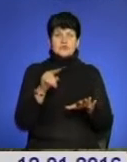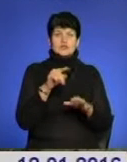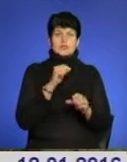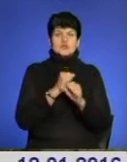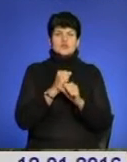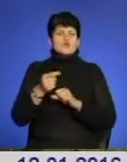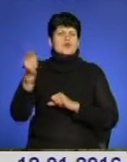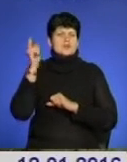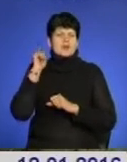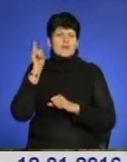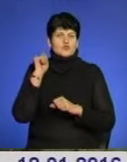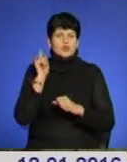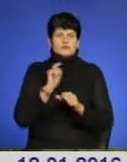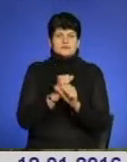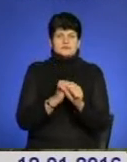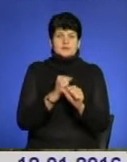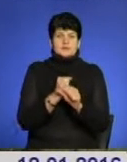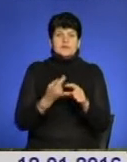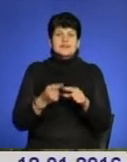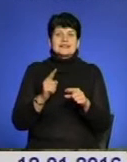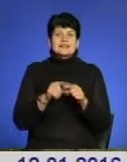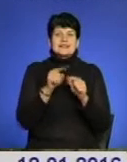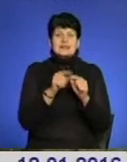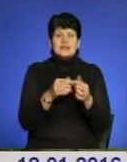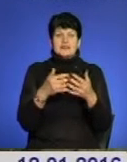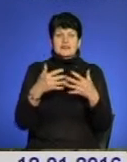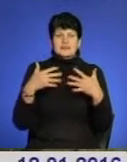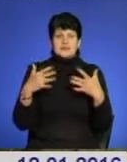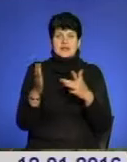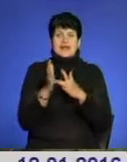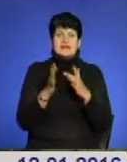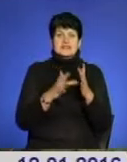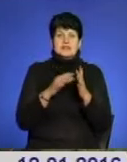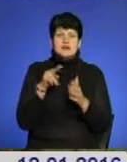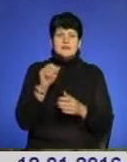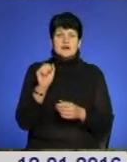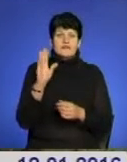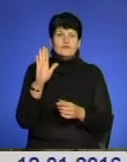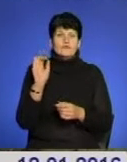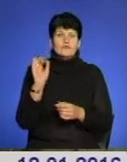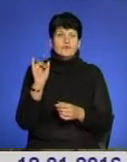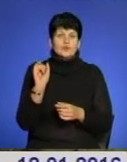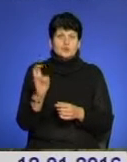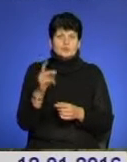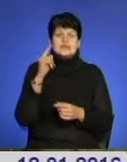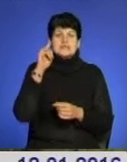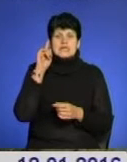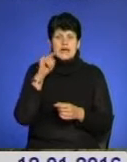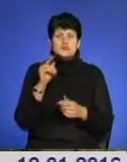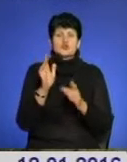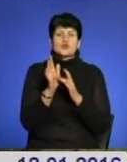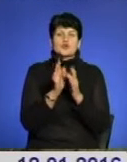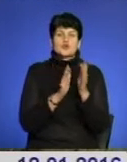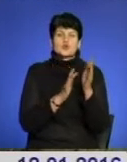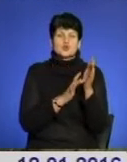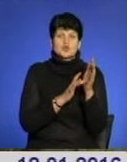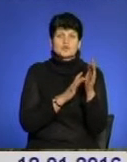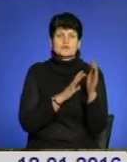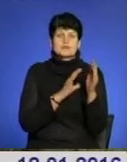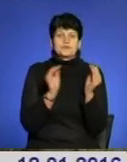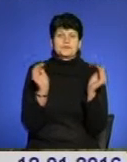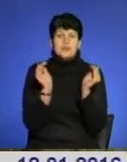працюють давно над виготовленням таких виробів, як різдвяний павук. Ми знаємо, що Ісус був в